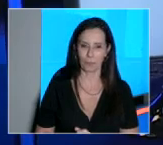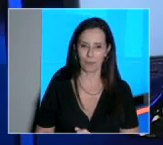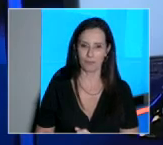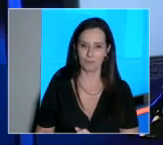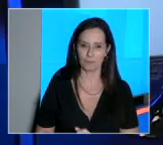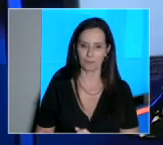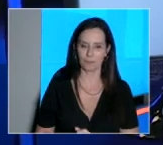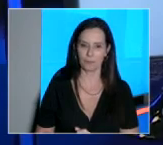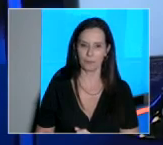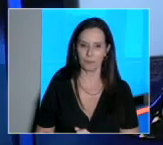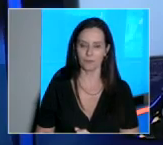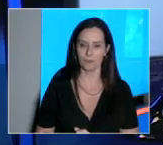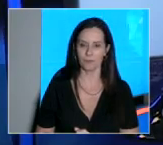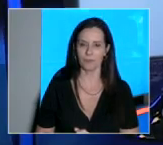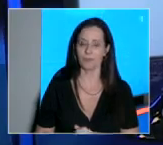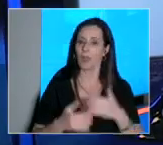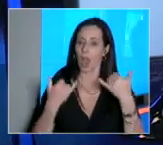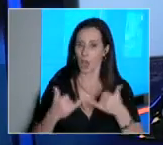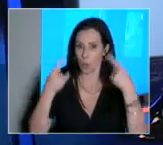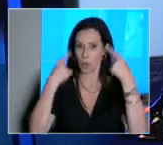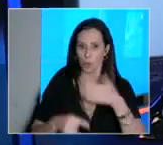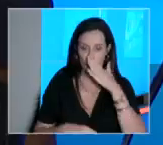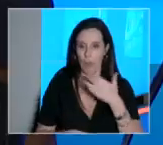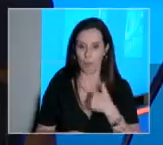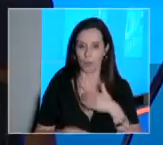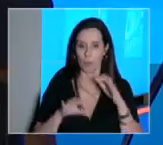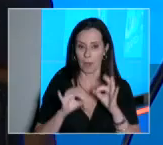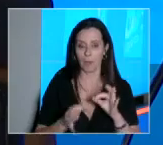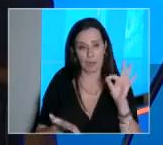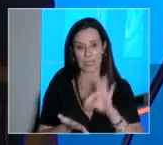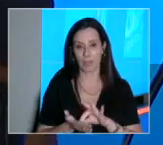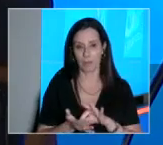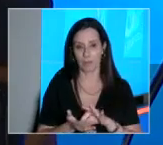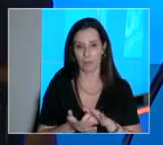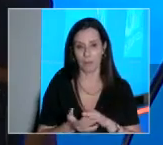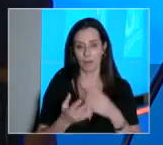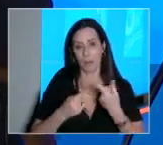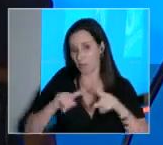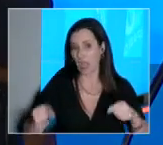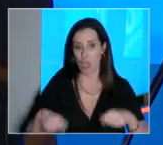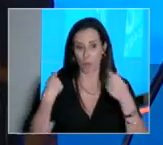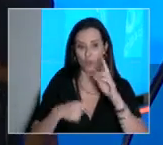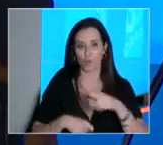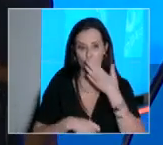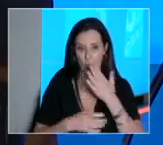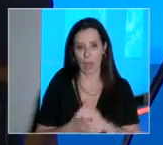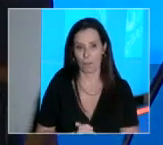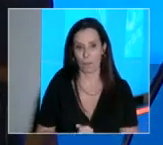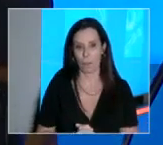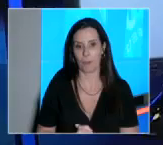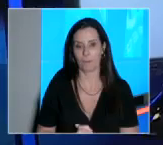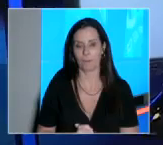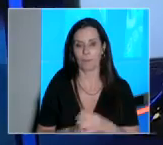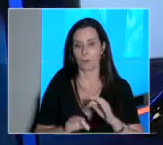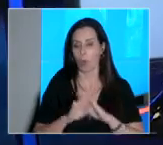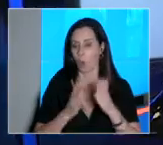ואבי להרים קצת. באמת, היום יום ירושלים, אנחנו באמת מציינים רב תרבותיות של העיר הזאת.